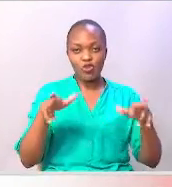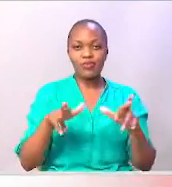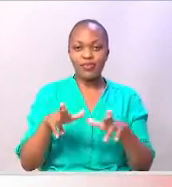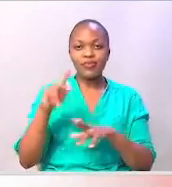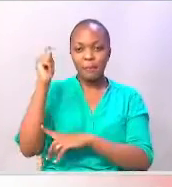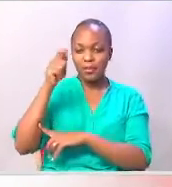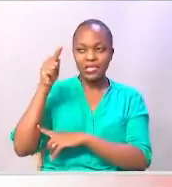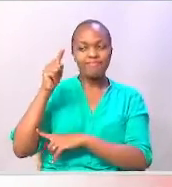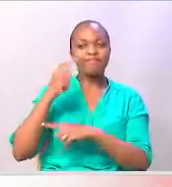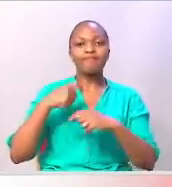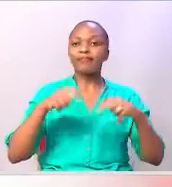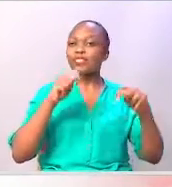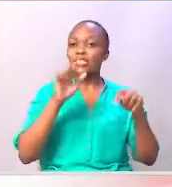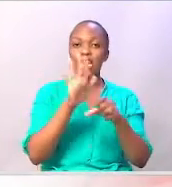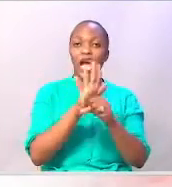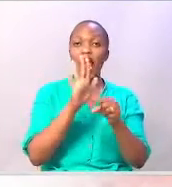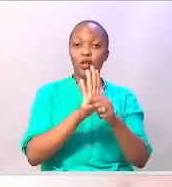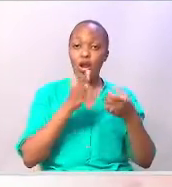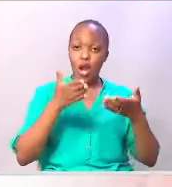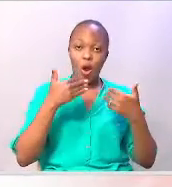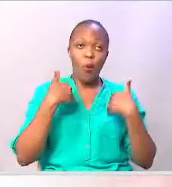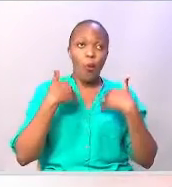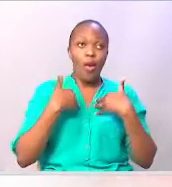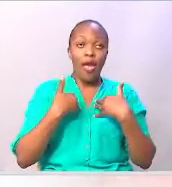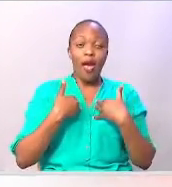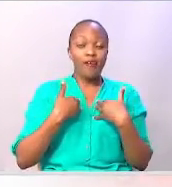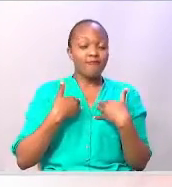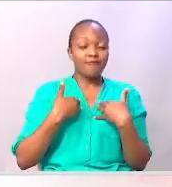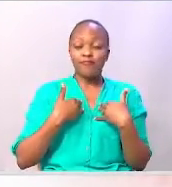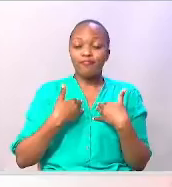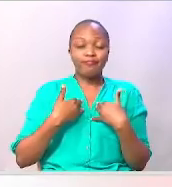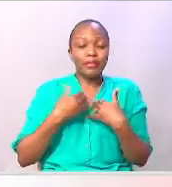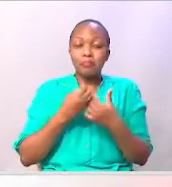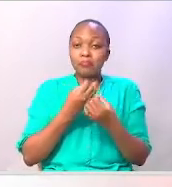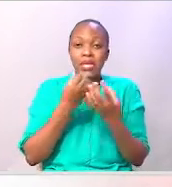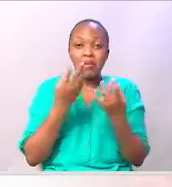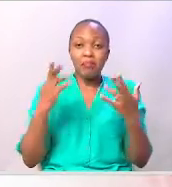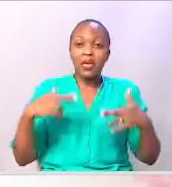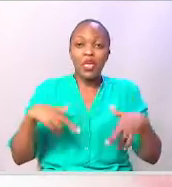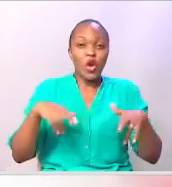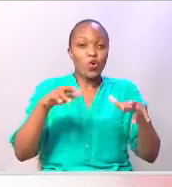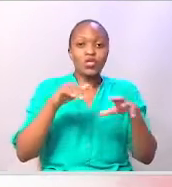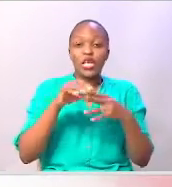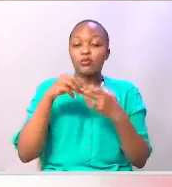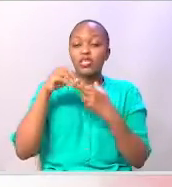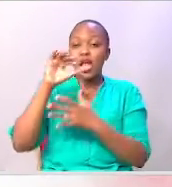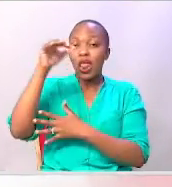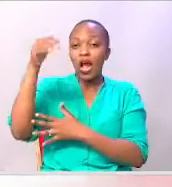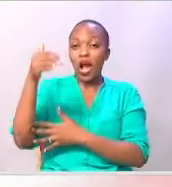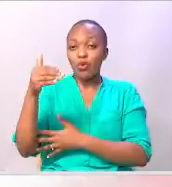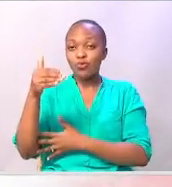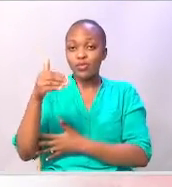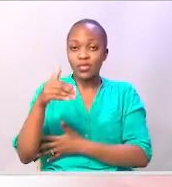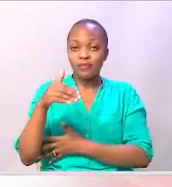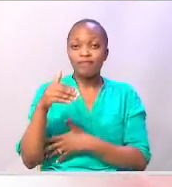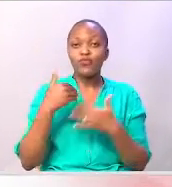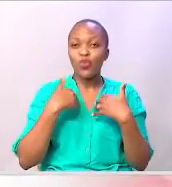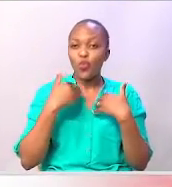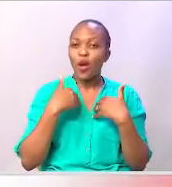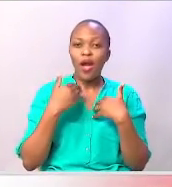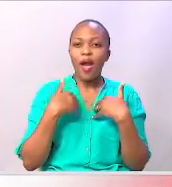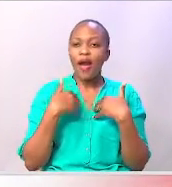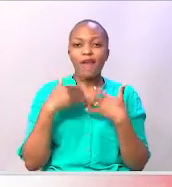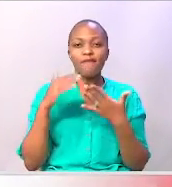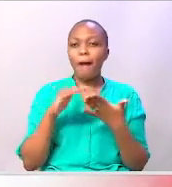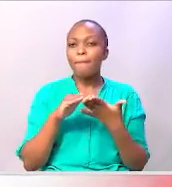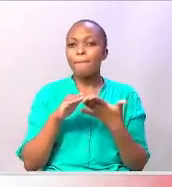hizi kuna njia mingi sana. He has improved infrastructures in the country. All over the country there are so many infrastructure